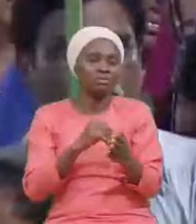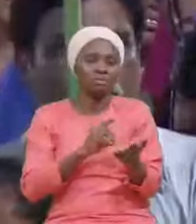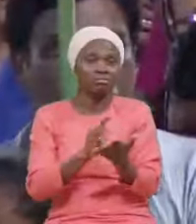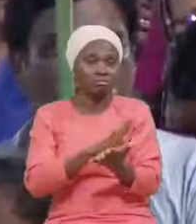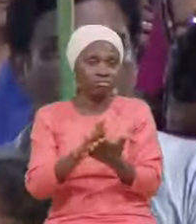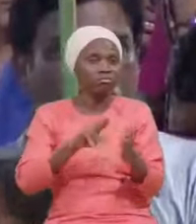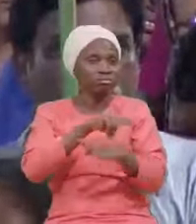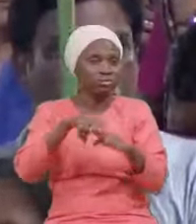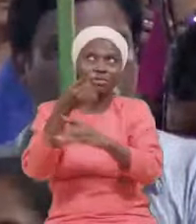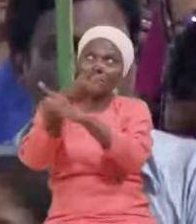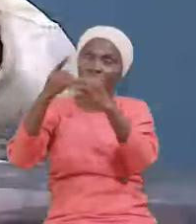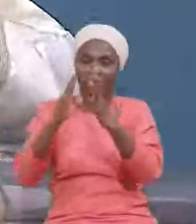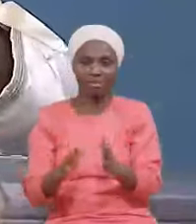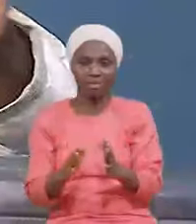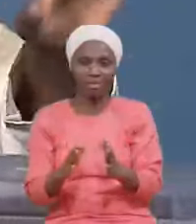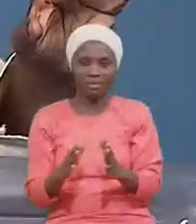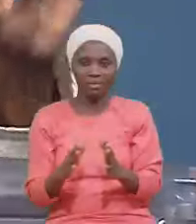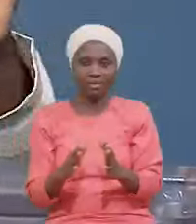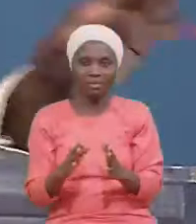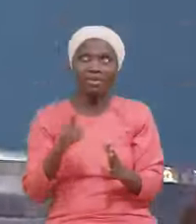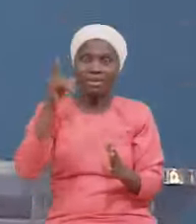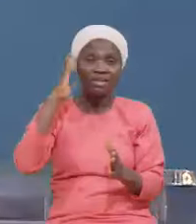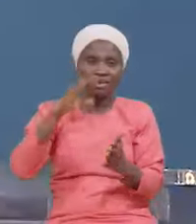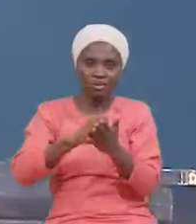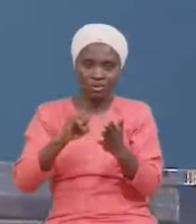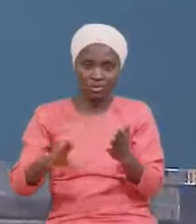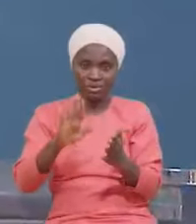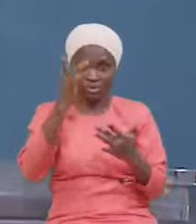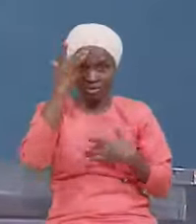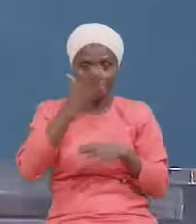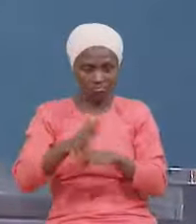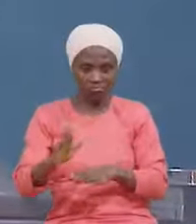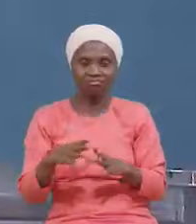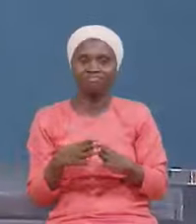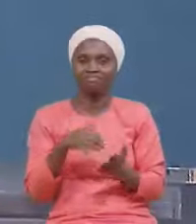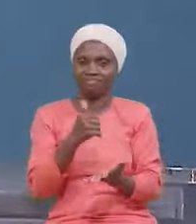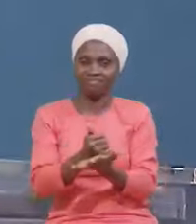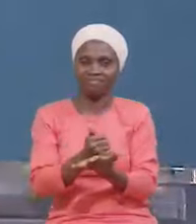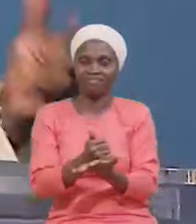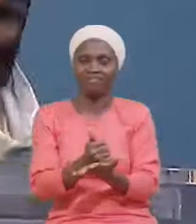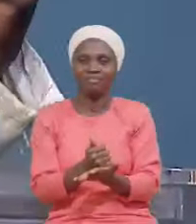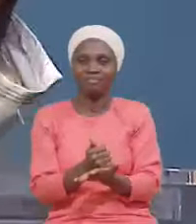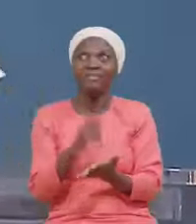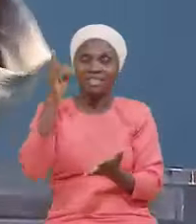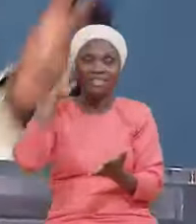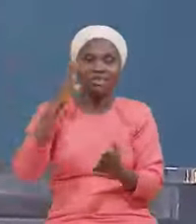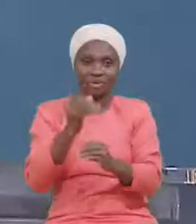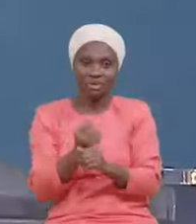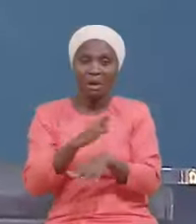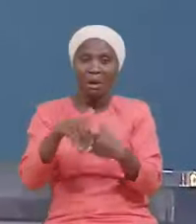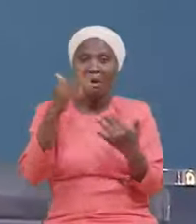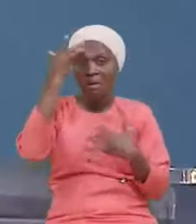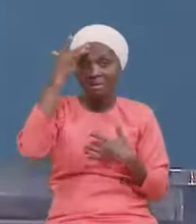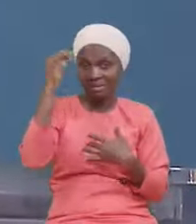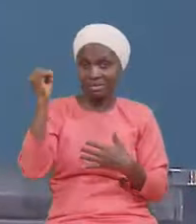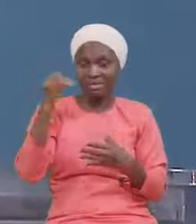తీతమైన విడుదలిచ్చే వాణి ద్వారా. He will take your sickness away. ఆయన మీ రోగాల్ని తొలగించి వేస్తారు. He will take all the